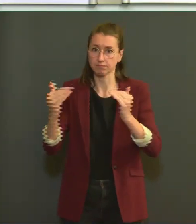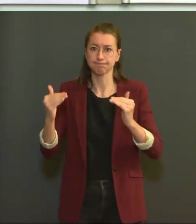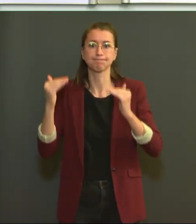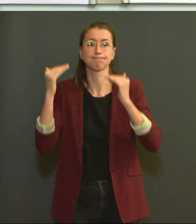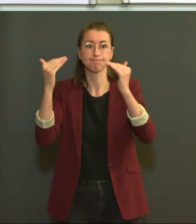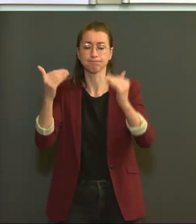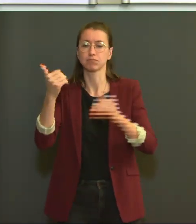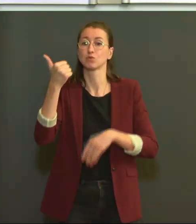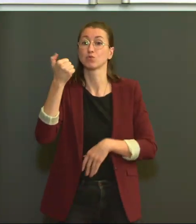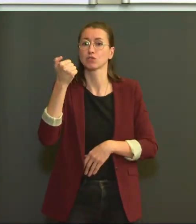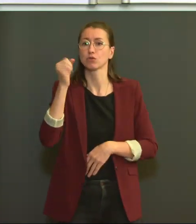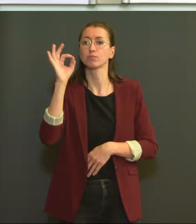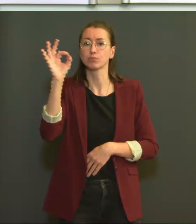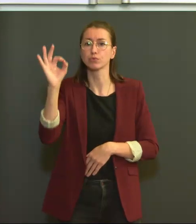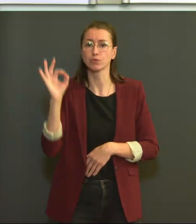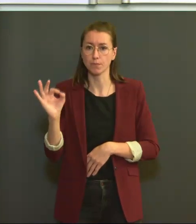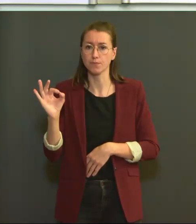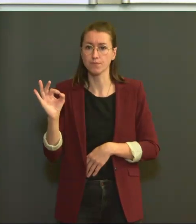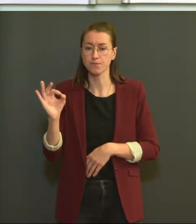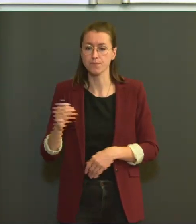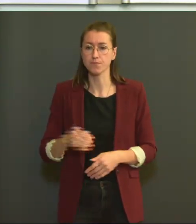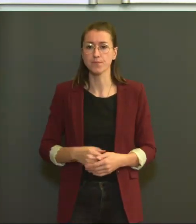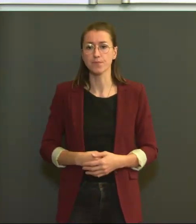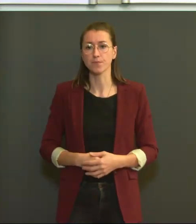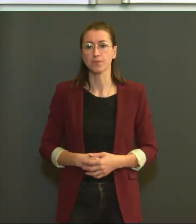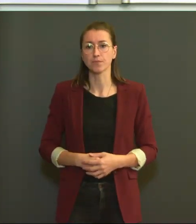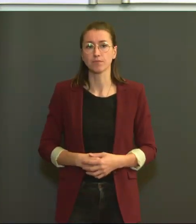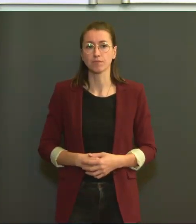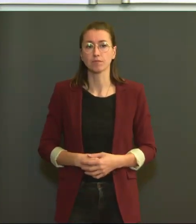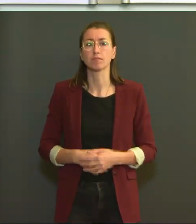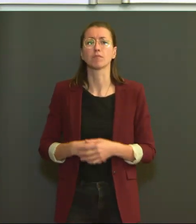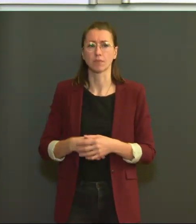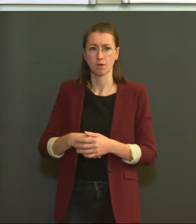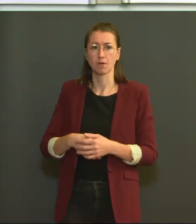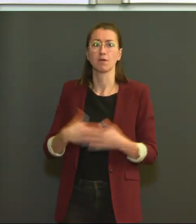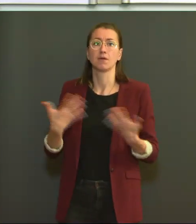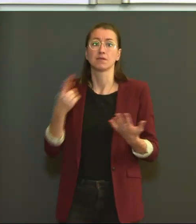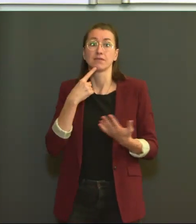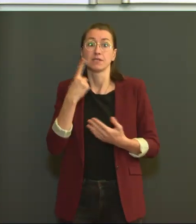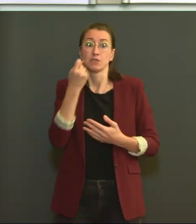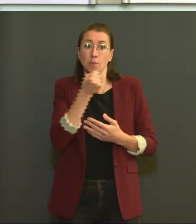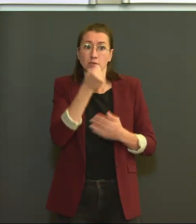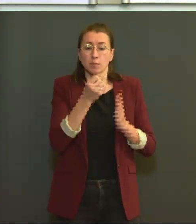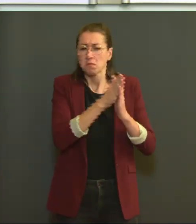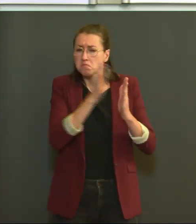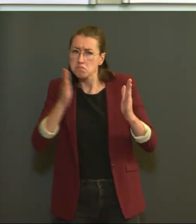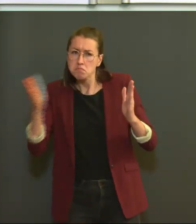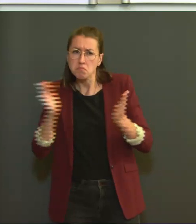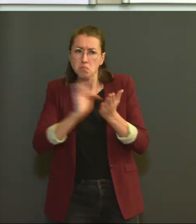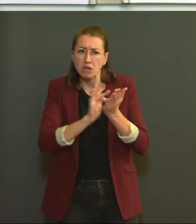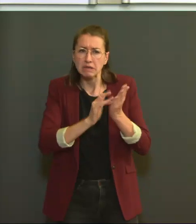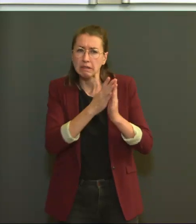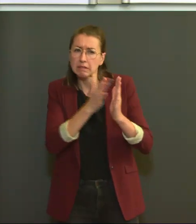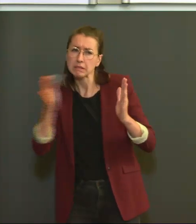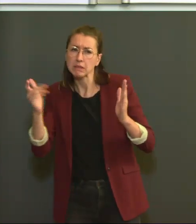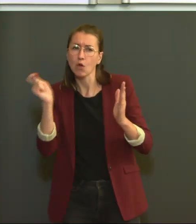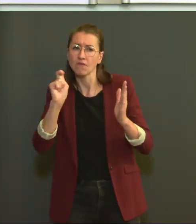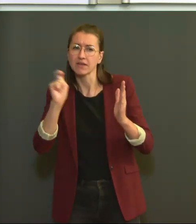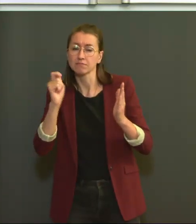précédente. Les moyennes hebdomadaires à Anvers sont les mêmes que lors de la première